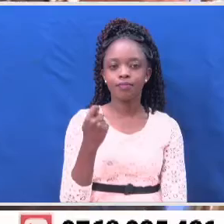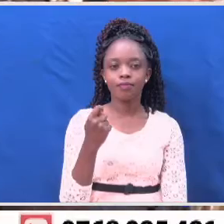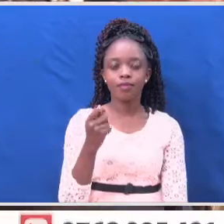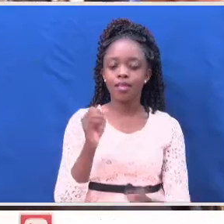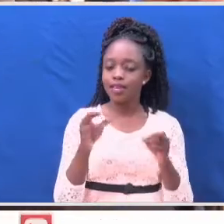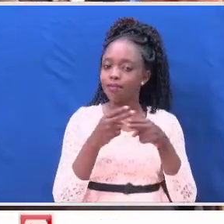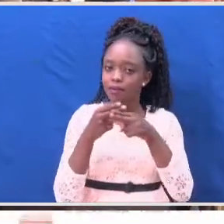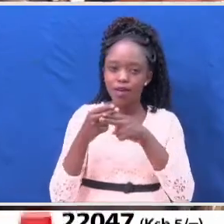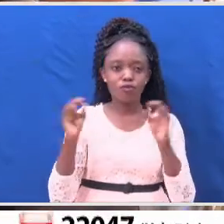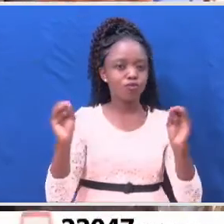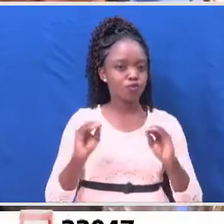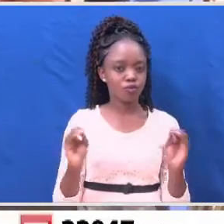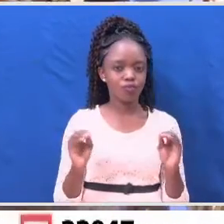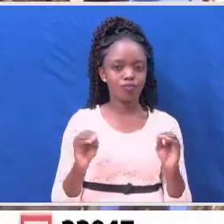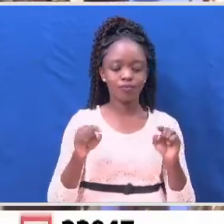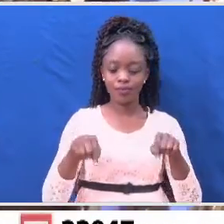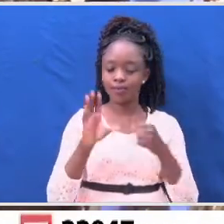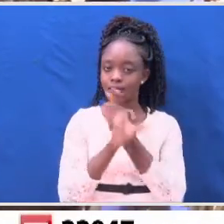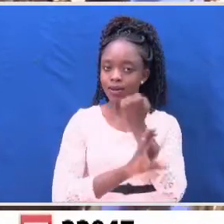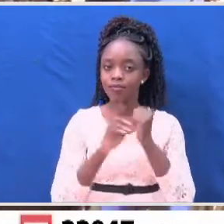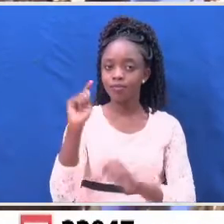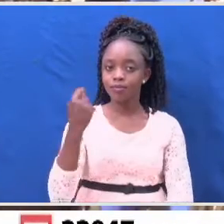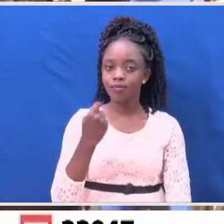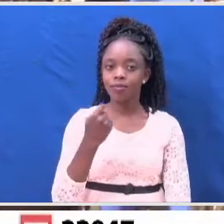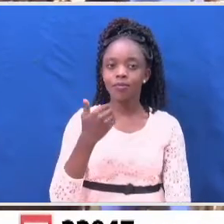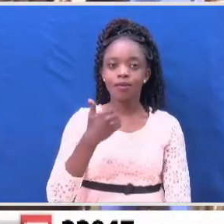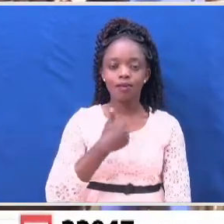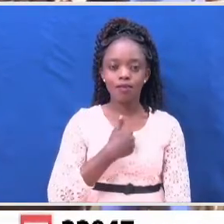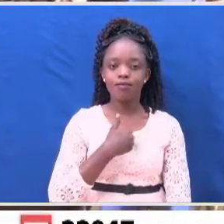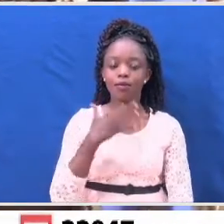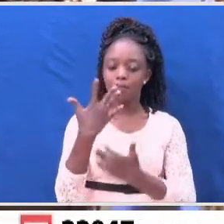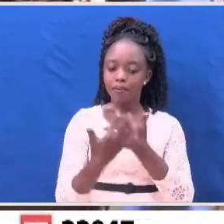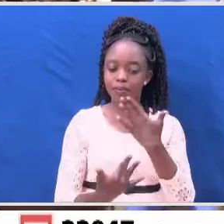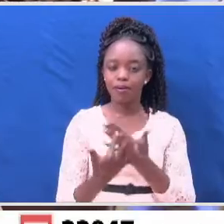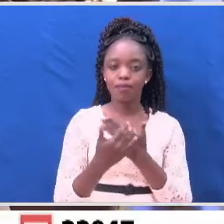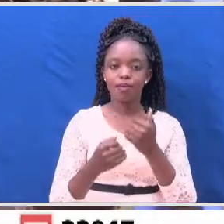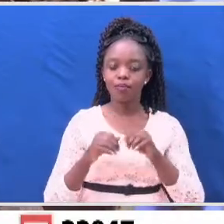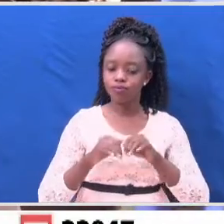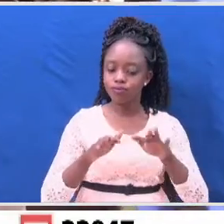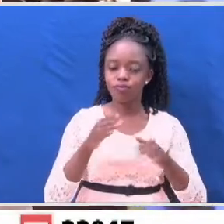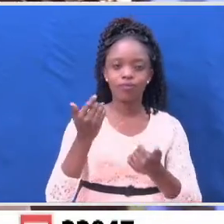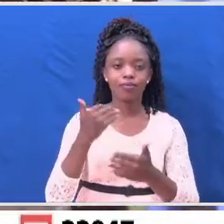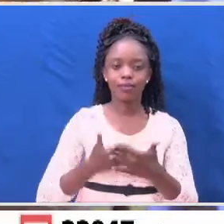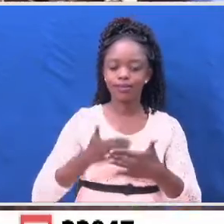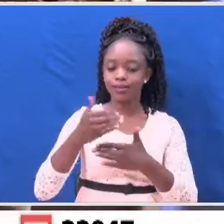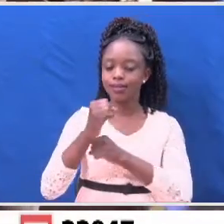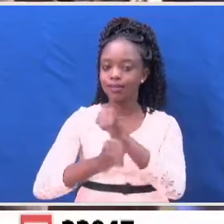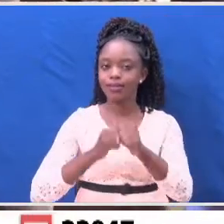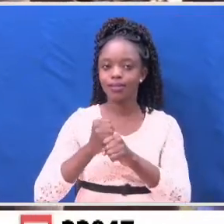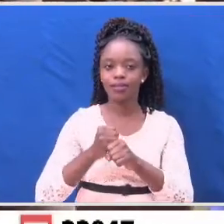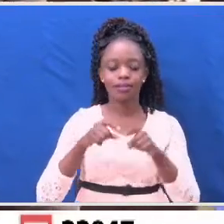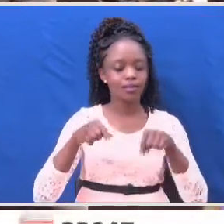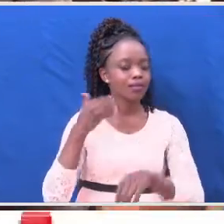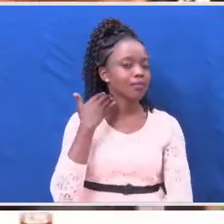tusipochunga hii Kenya, kutakuwa na umwagikaji wa damu mwaka ujao, na hatutaki hiyo. Amani mnataka